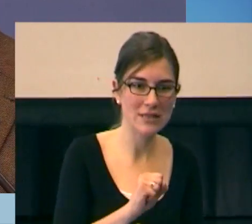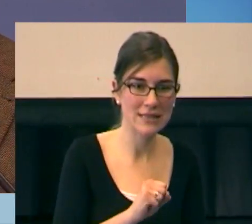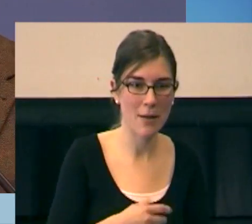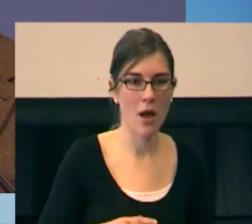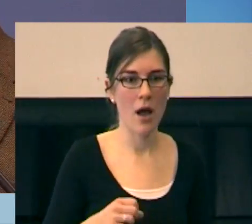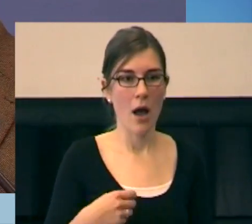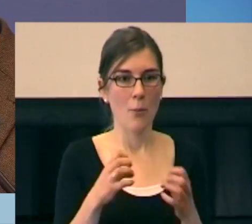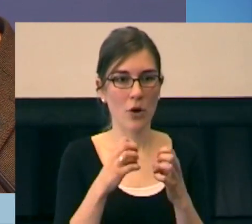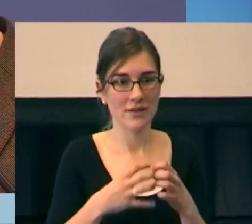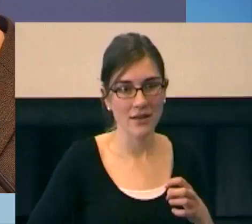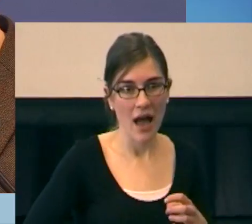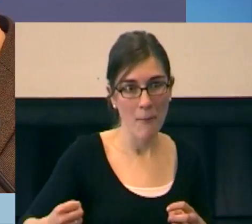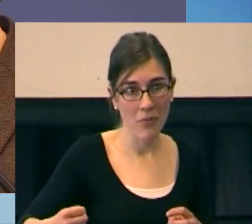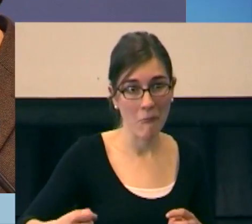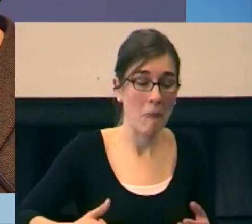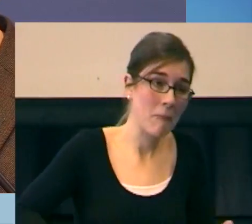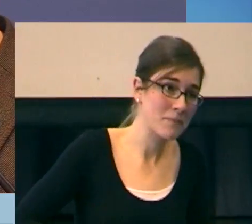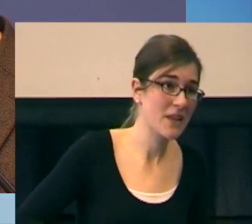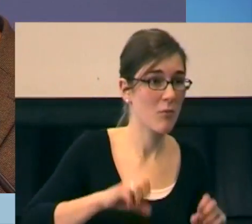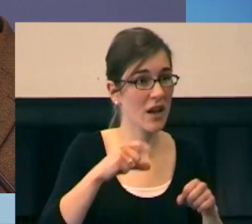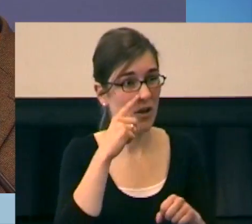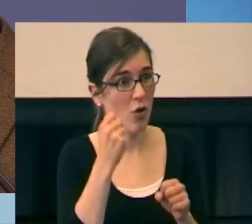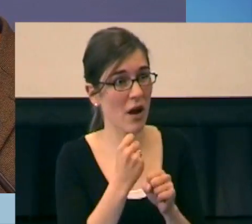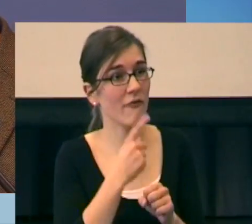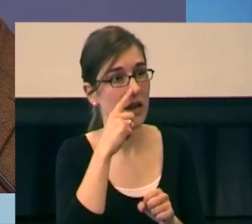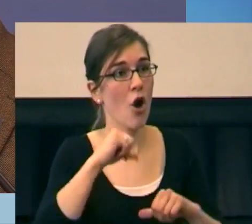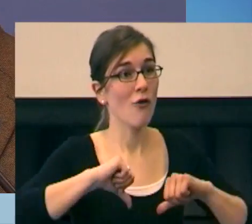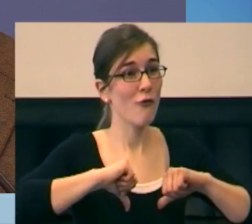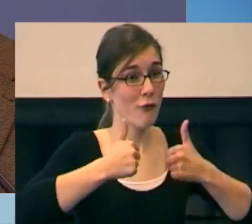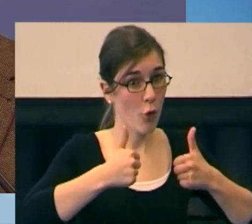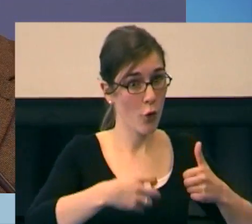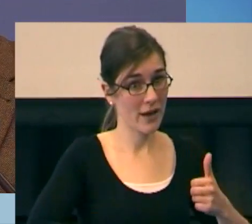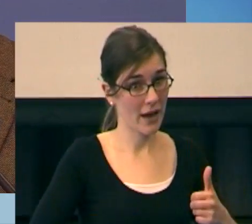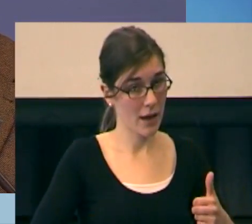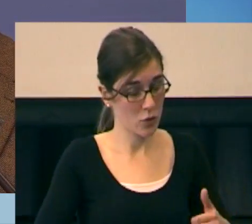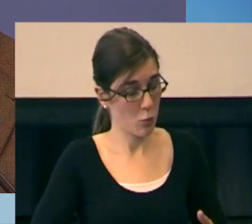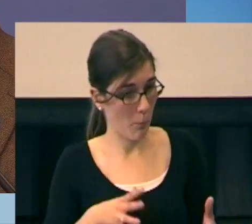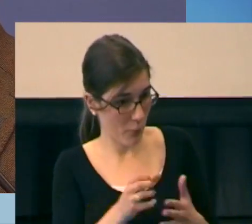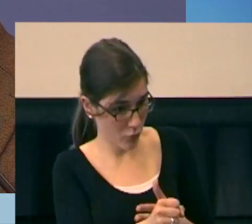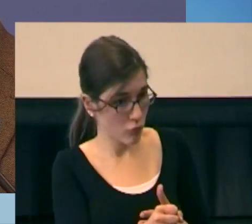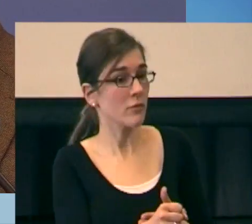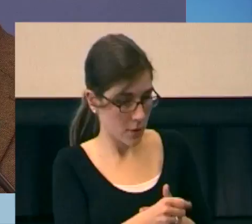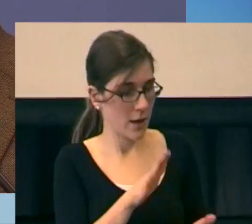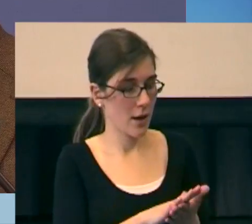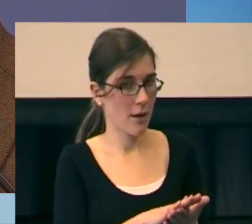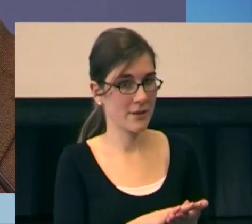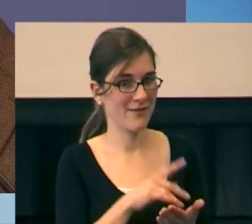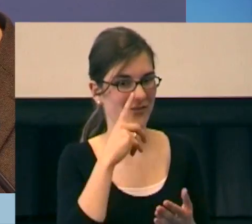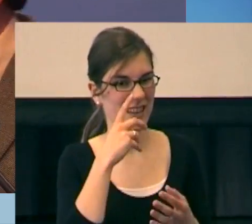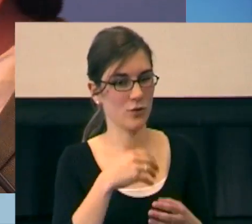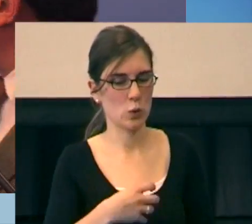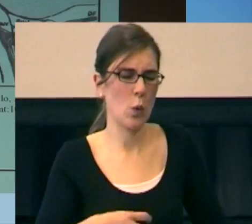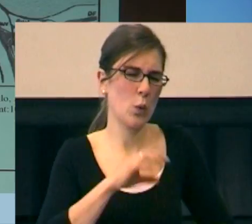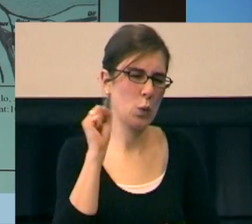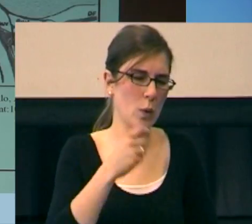Das können sie aber nur machen, wenn es sich um ein Frühstadium handelt. Je fortgeschrittener der Tumor ist, desto radikaler müssen sie sein.